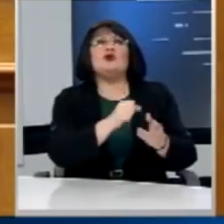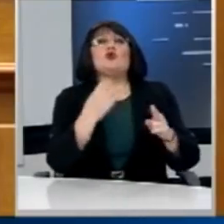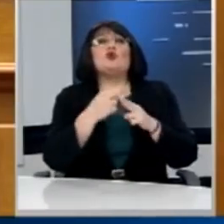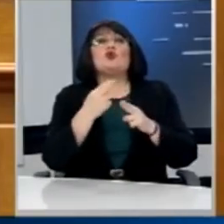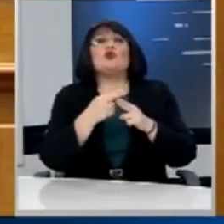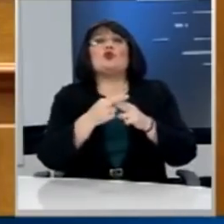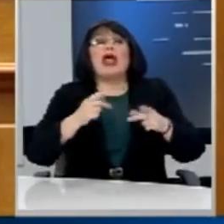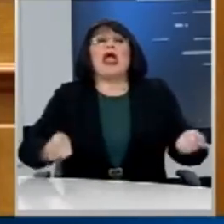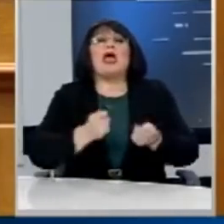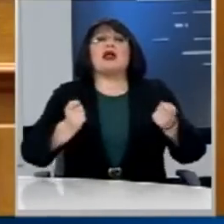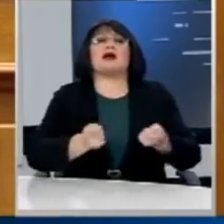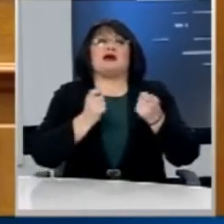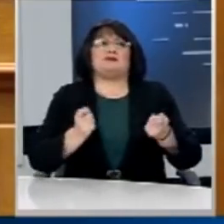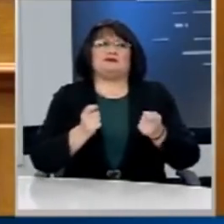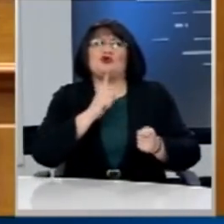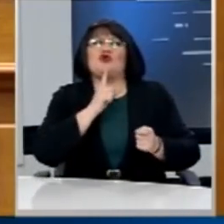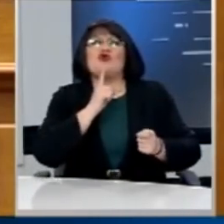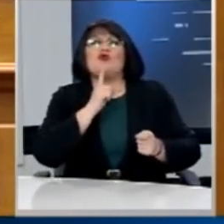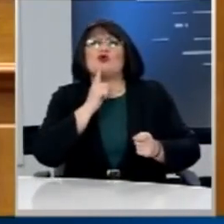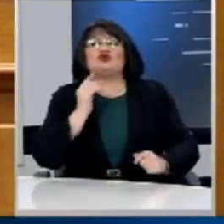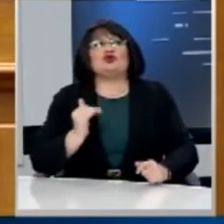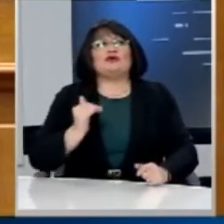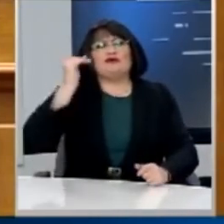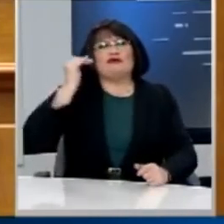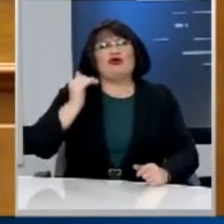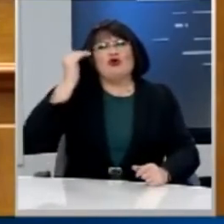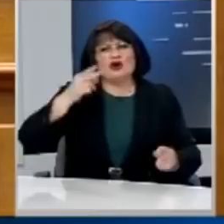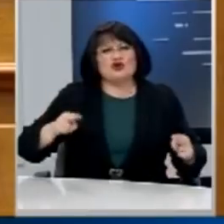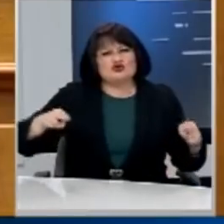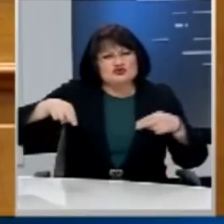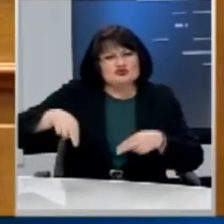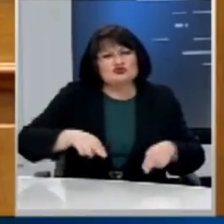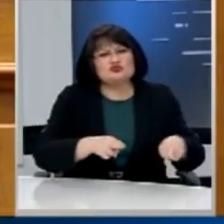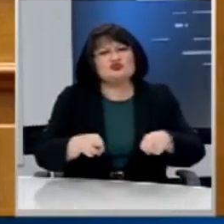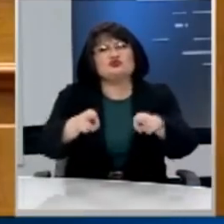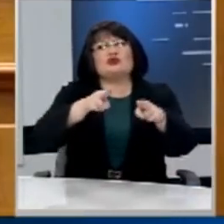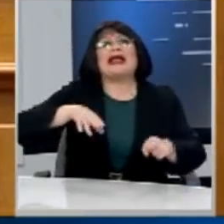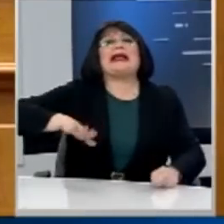κρίσιμων έργων, όπως ο Βόρειος, ο οδικός άξονας της Κρήτης.